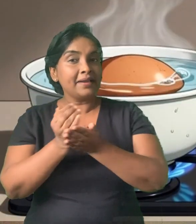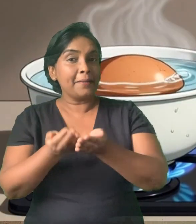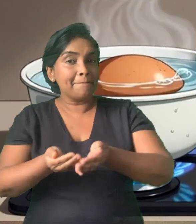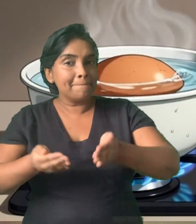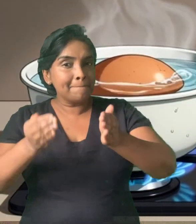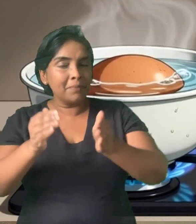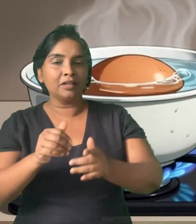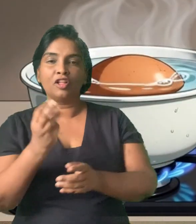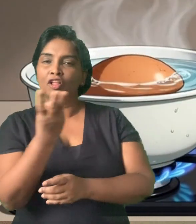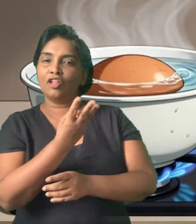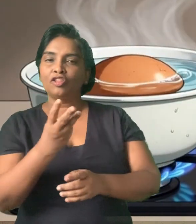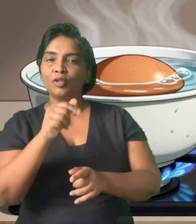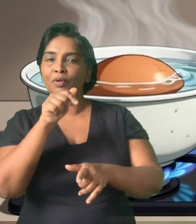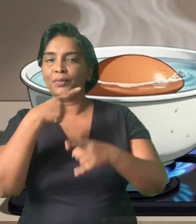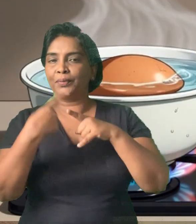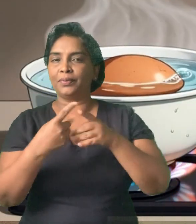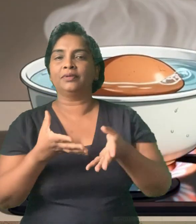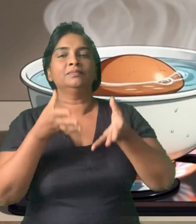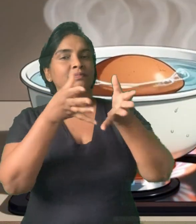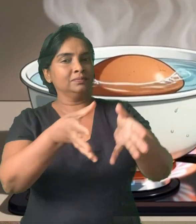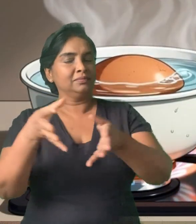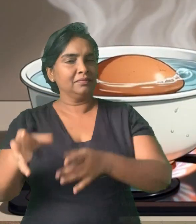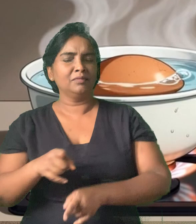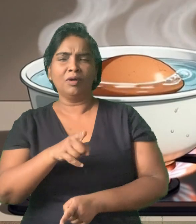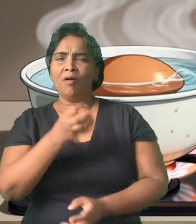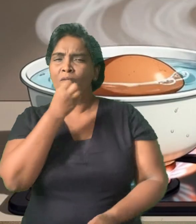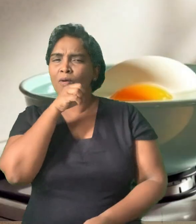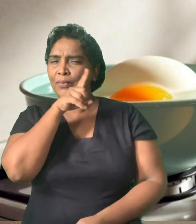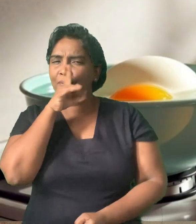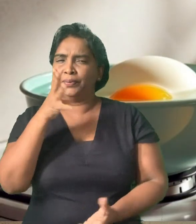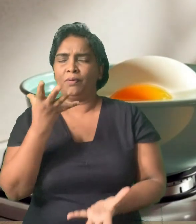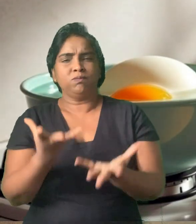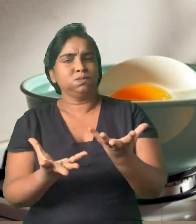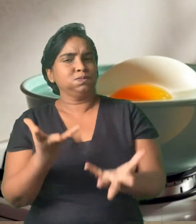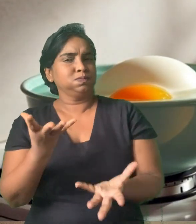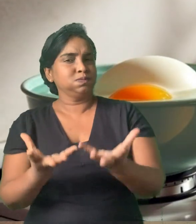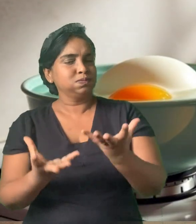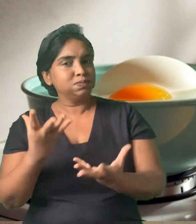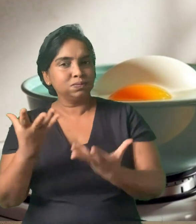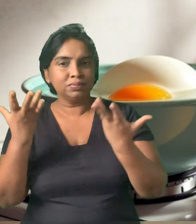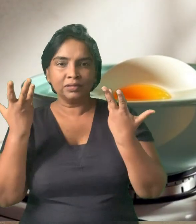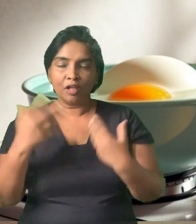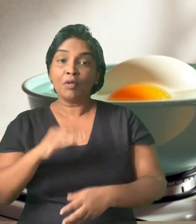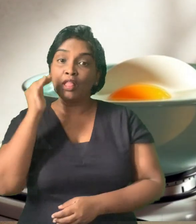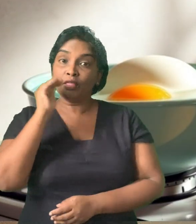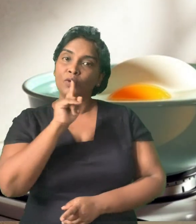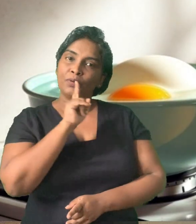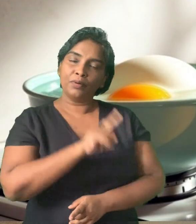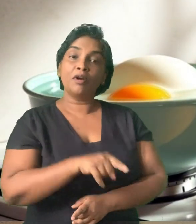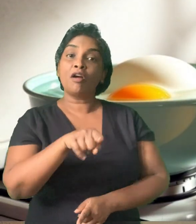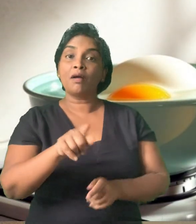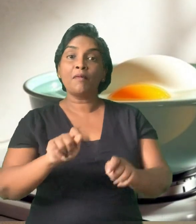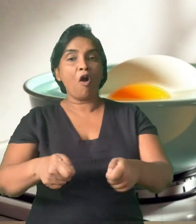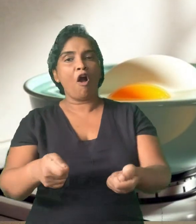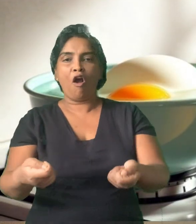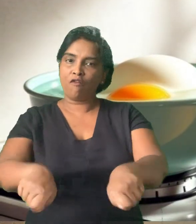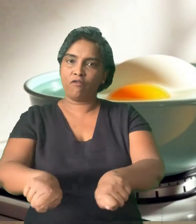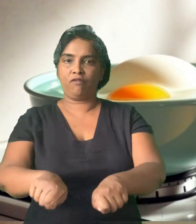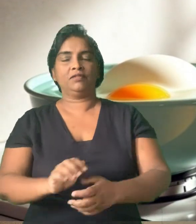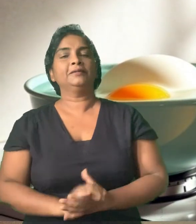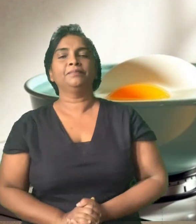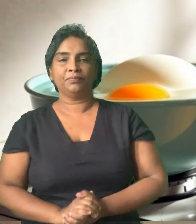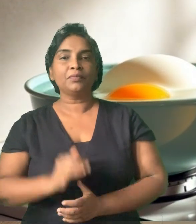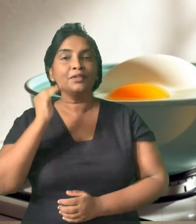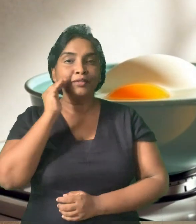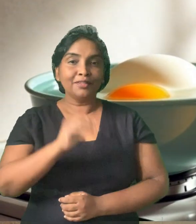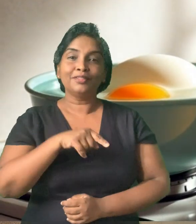තියෙන භාජනයයි තුනම රත් කරා. ඉතින් මේක හොඳට උටුරලා එනකොට පස්සේ දුවටම කිව්වා පුතේ ලිප ඔෆ් කරන්න.